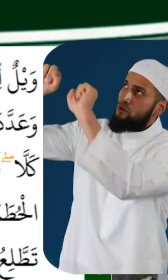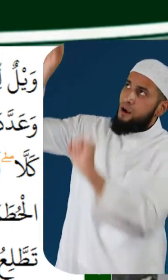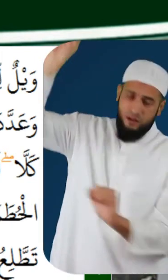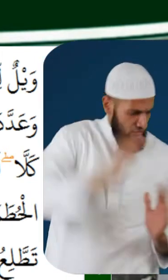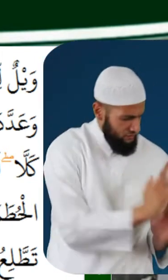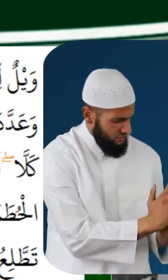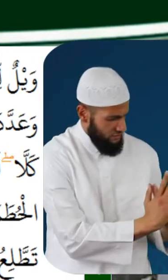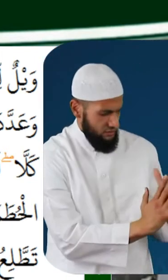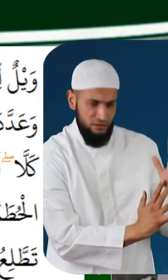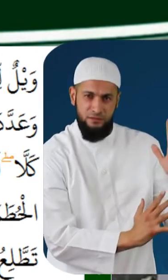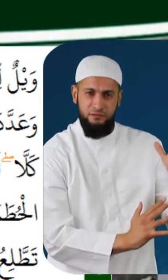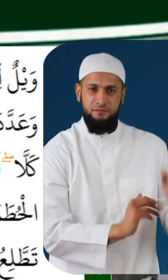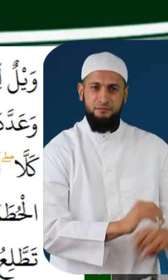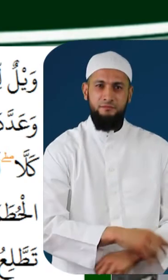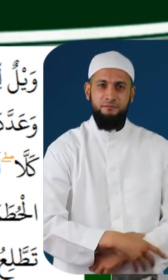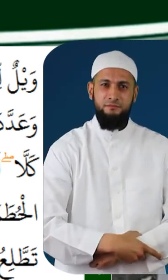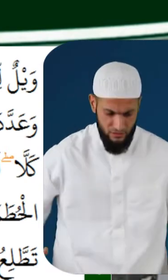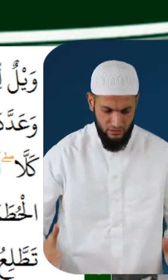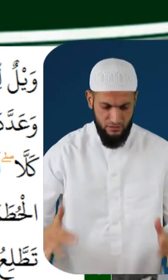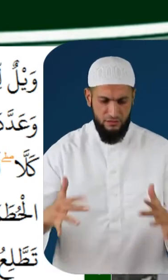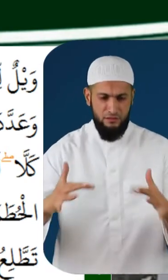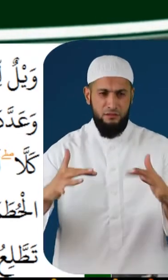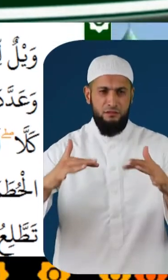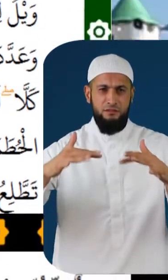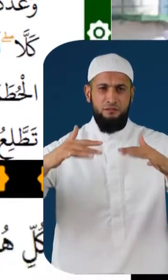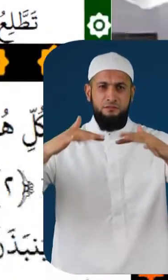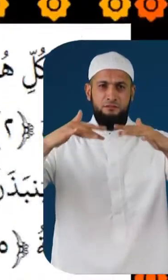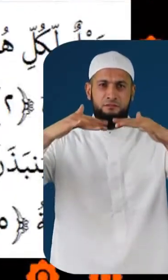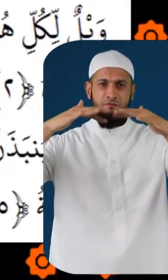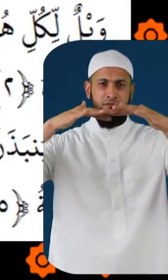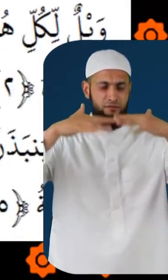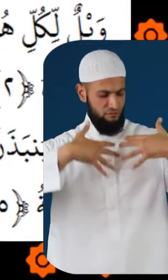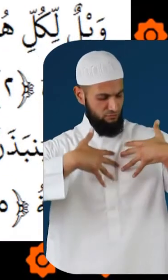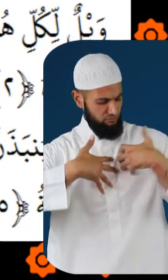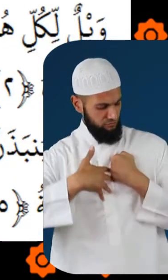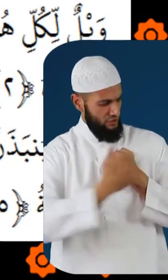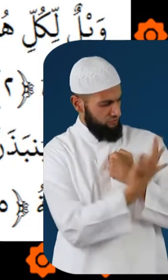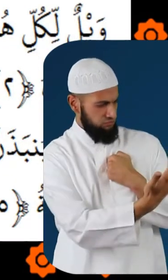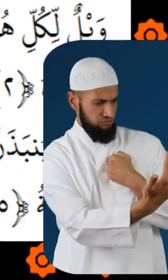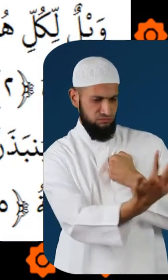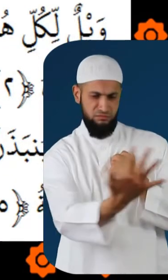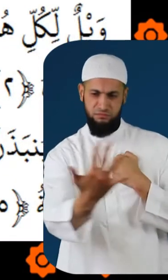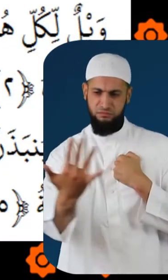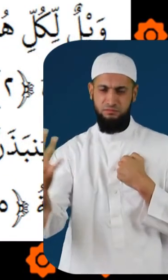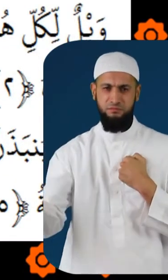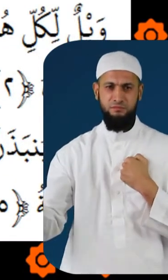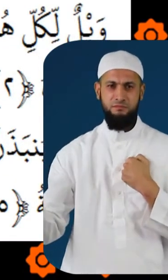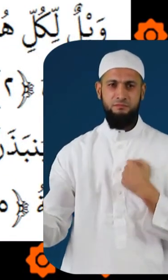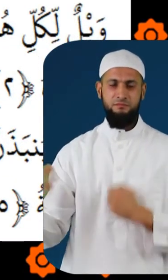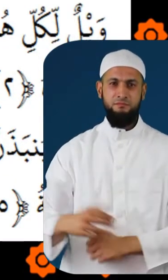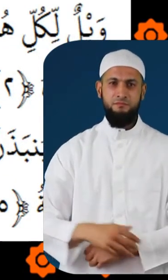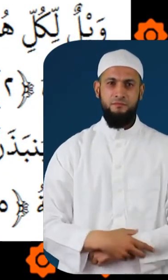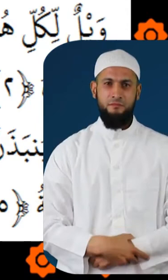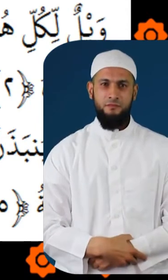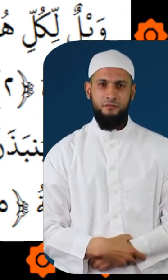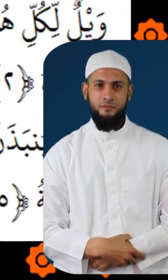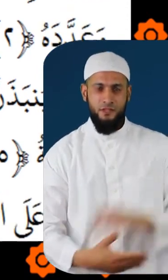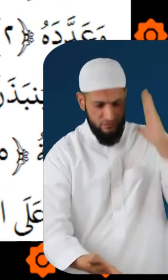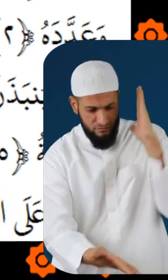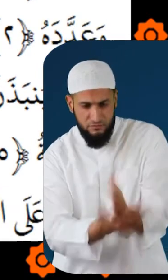نار الله الموقدة التي تطلع على الأفئدة